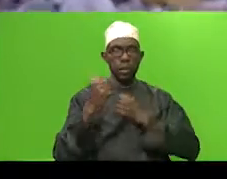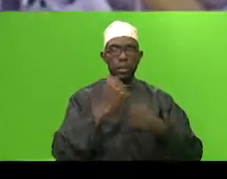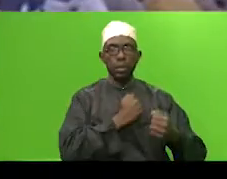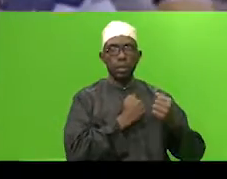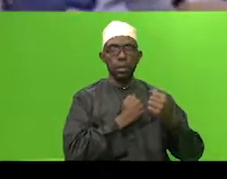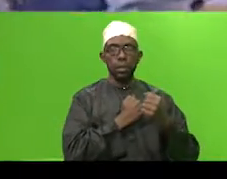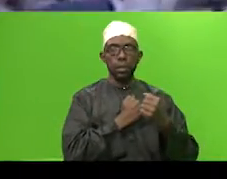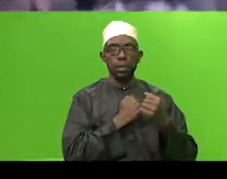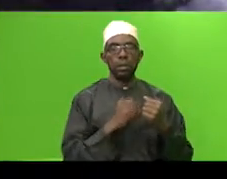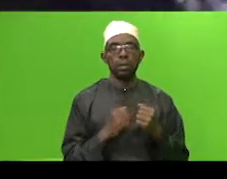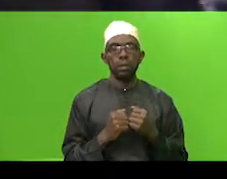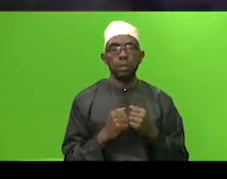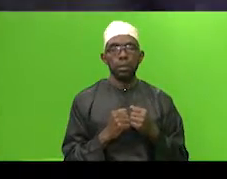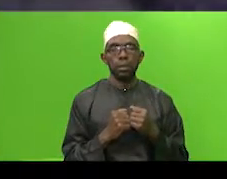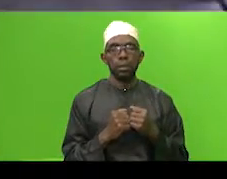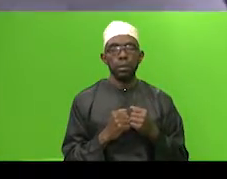the continent.